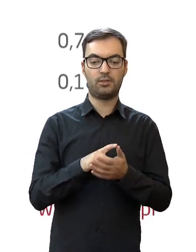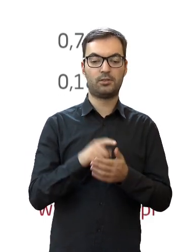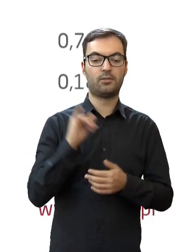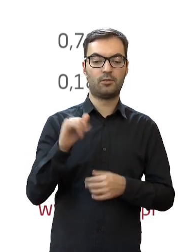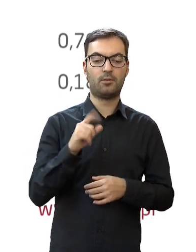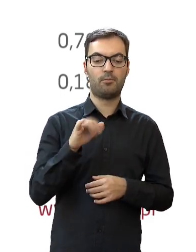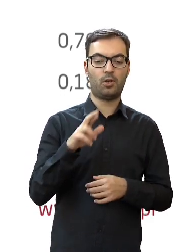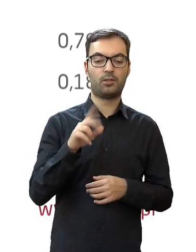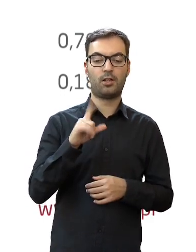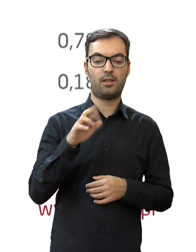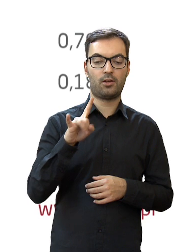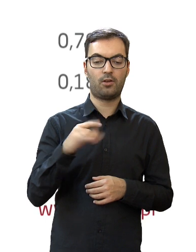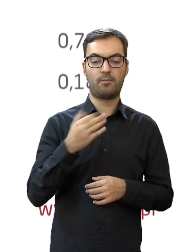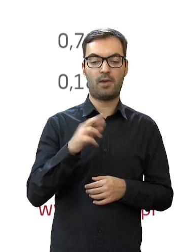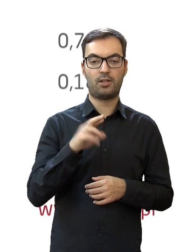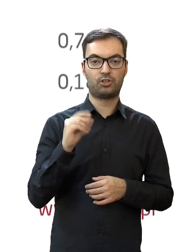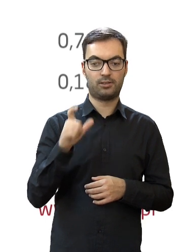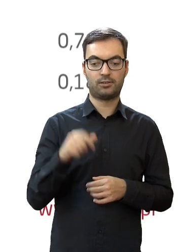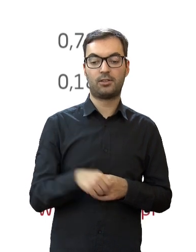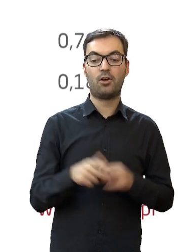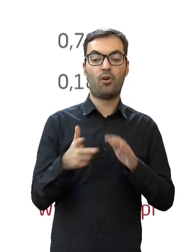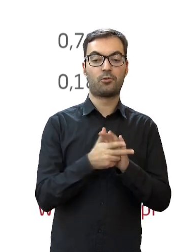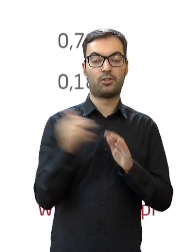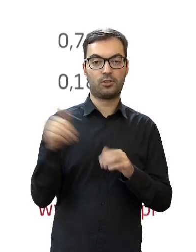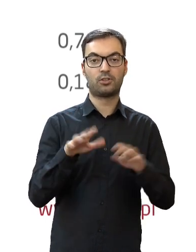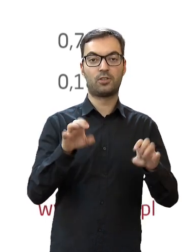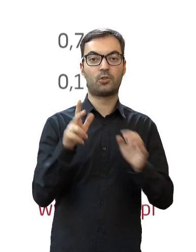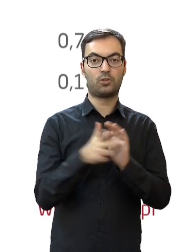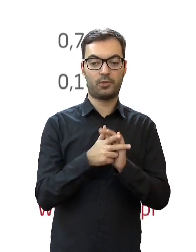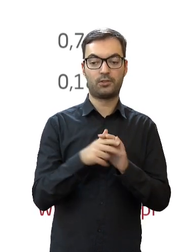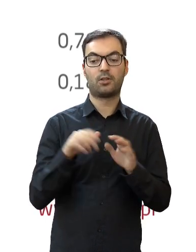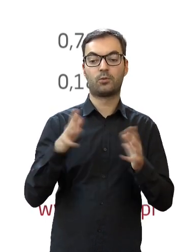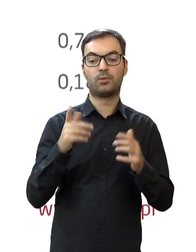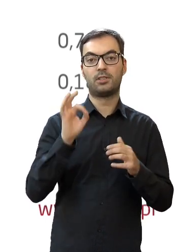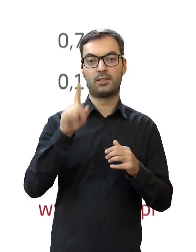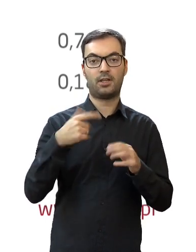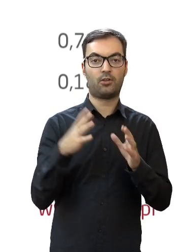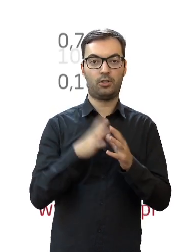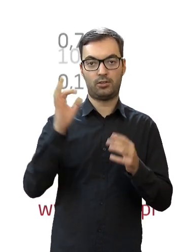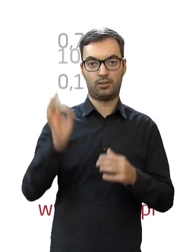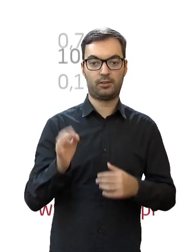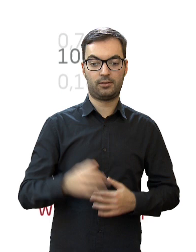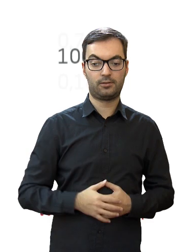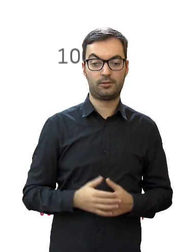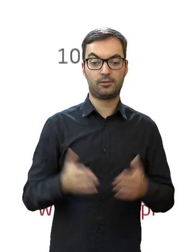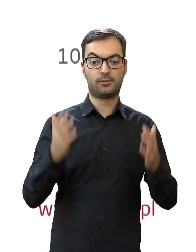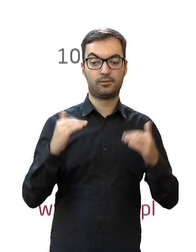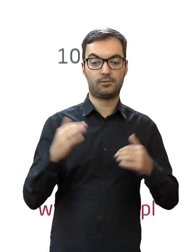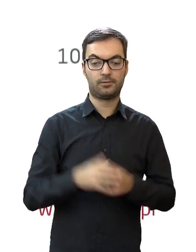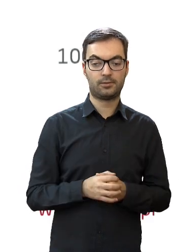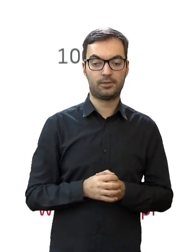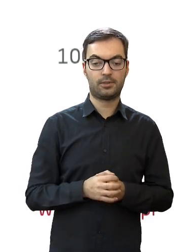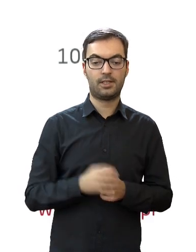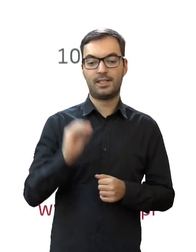Piotra Liloria Marca, to jest 18,918, to jest 0,10%. Komitet Wyborczy Akcja